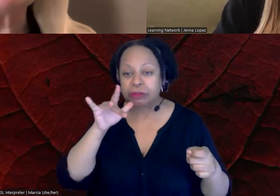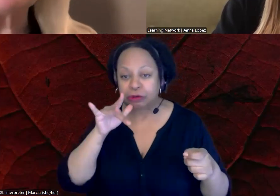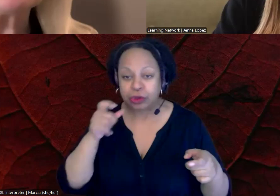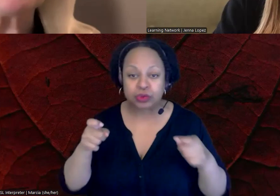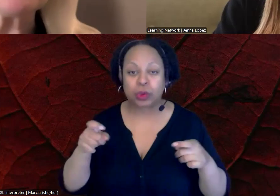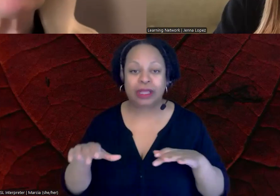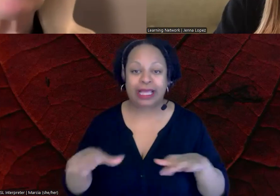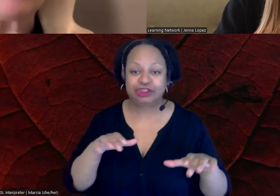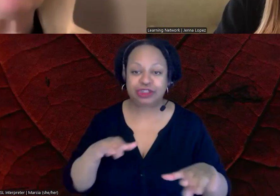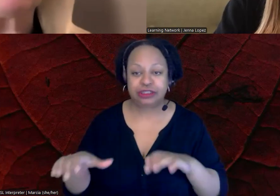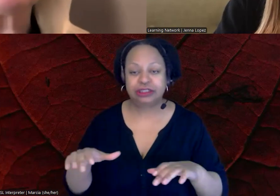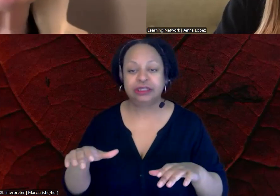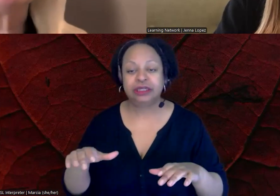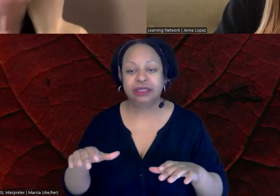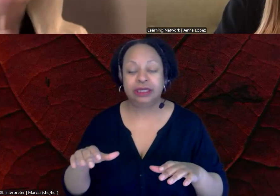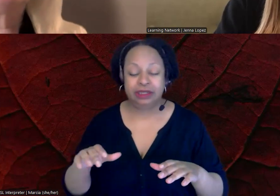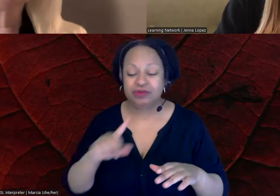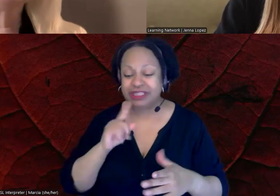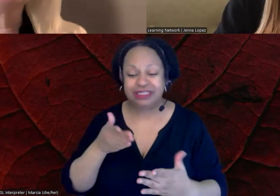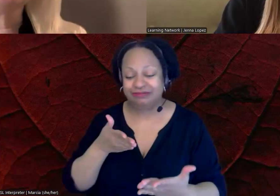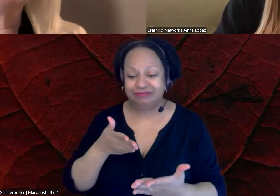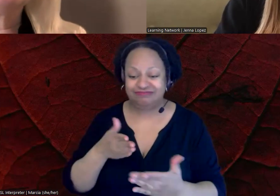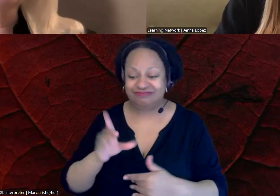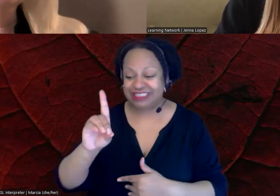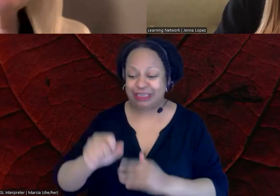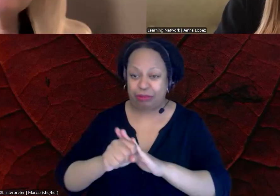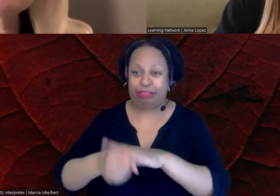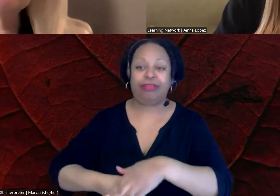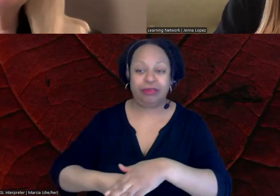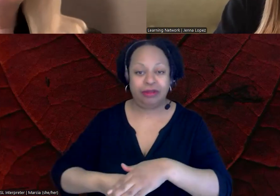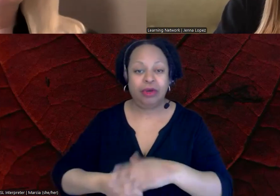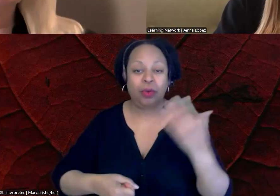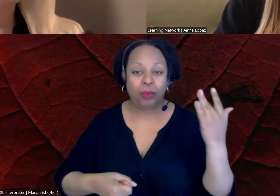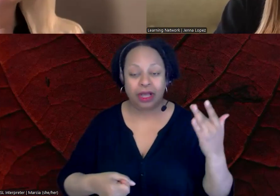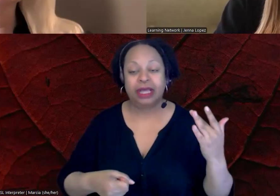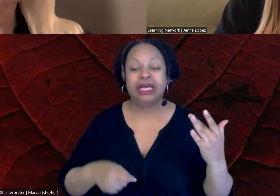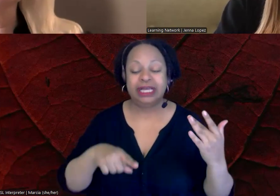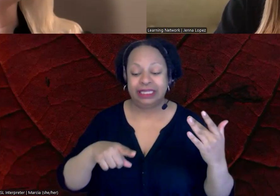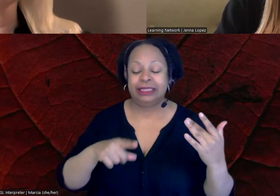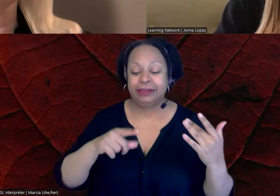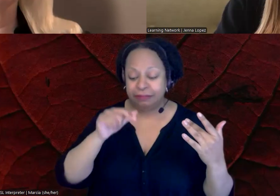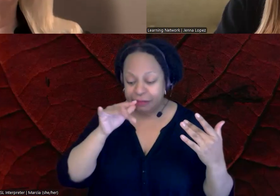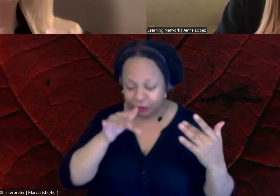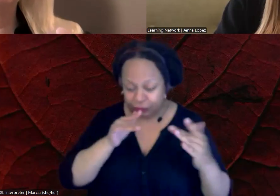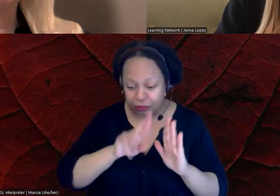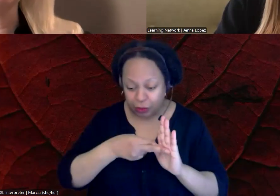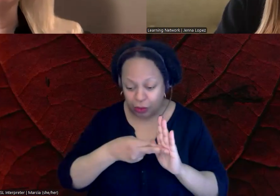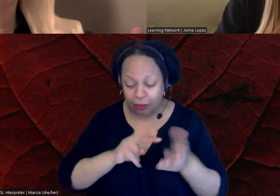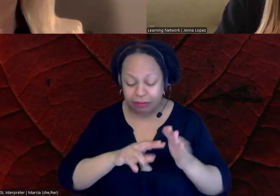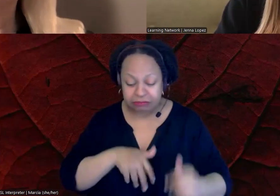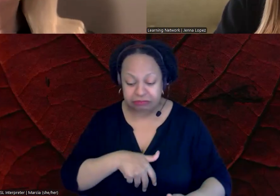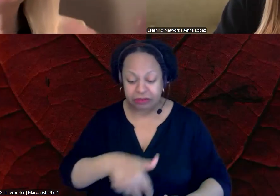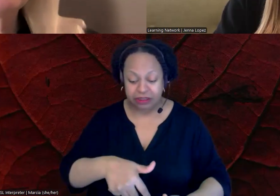c'est pro-capacitisme, c'est-à-dire on devrait reproduire ces bébés parfaits. Et c'est une composante. L'autre,